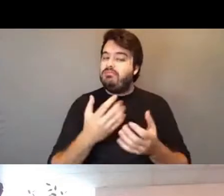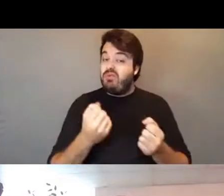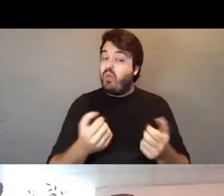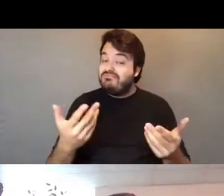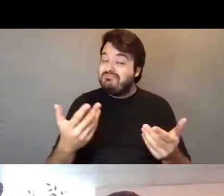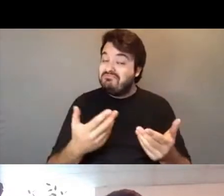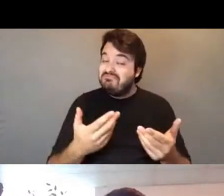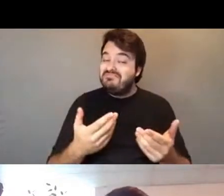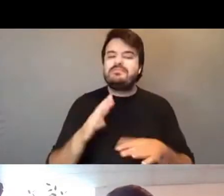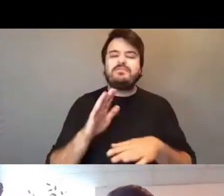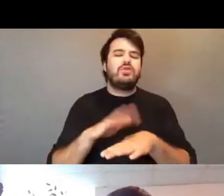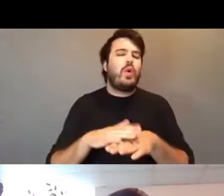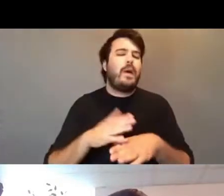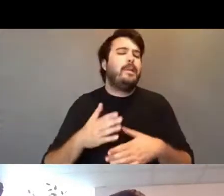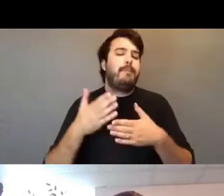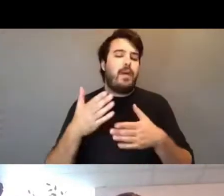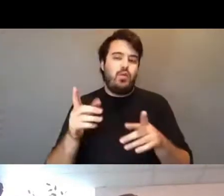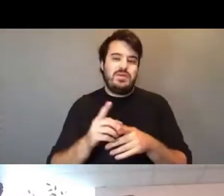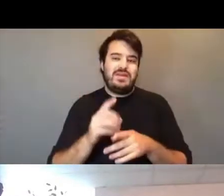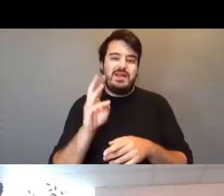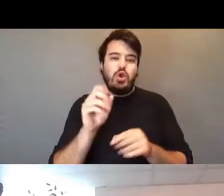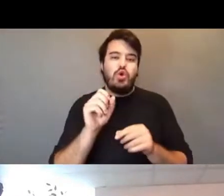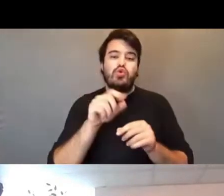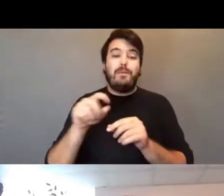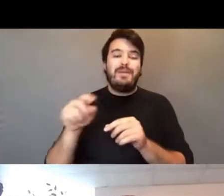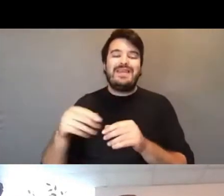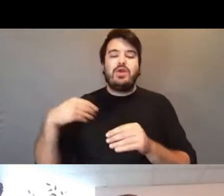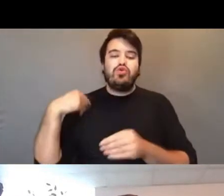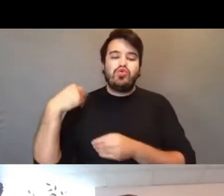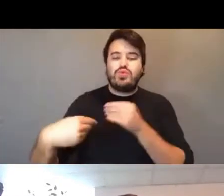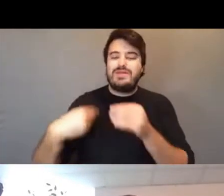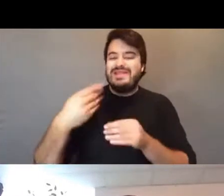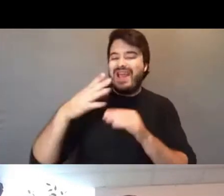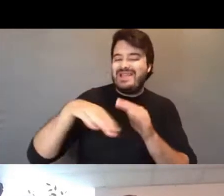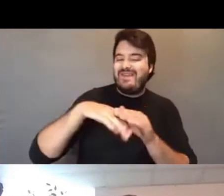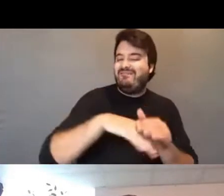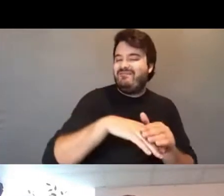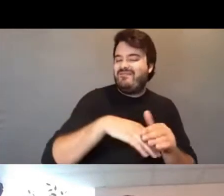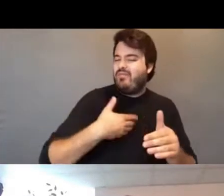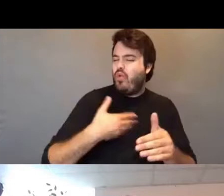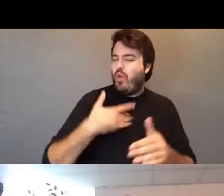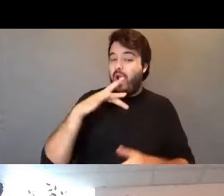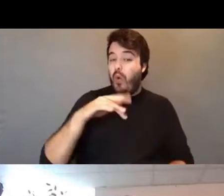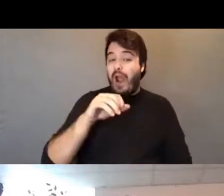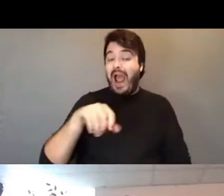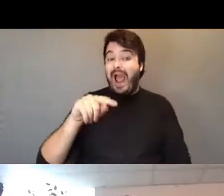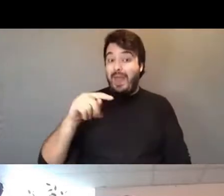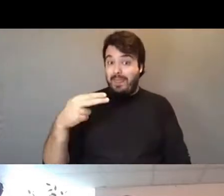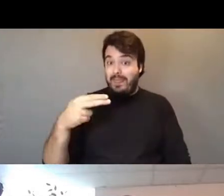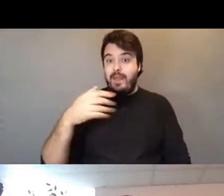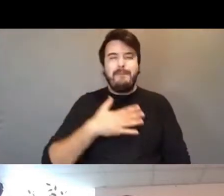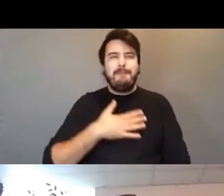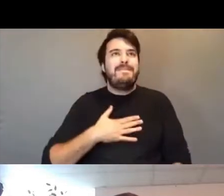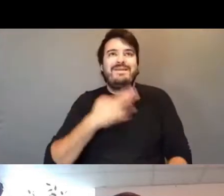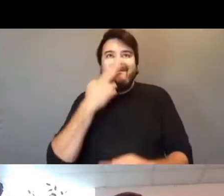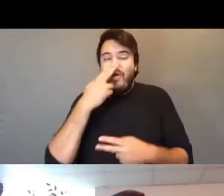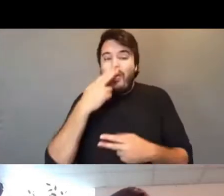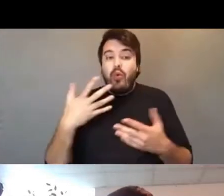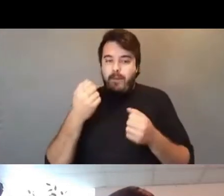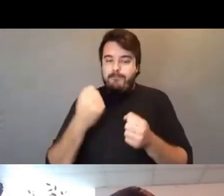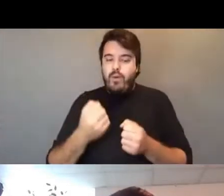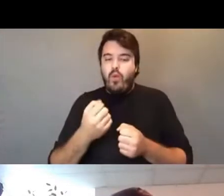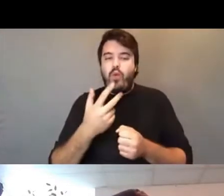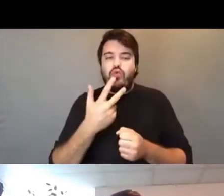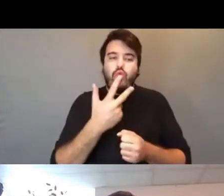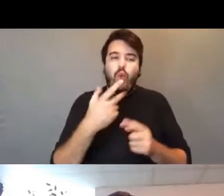Puis, il est recommandé de faire des semis successifs parce que l'aneth, ce qui est plaisant, c'est qu'on peut en faire environ toutes les